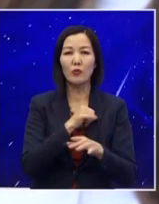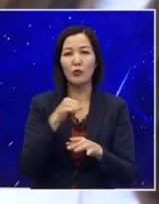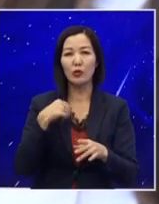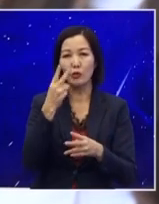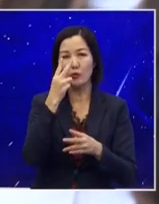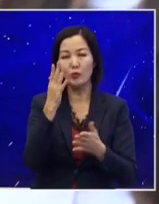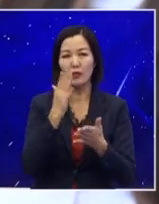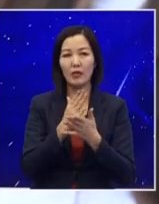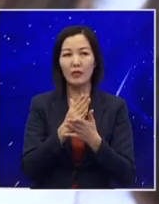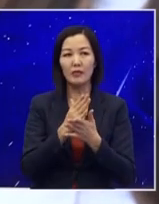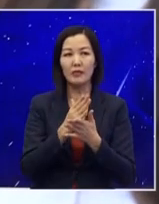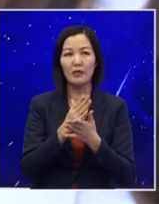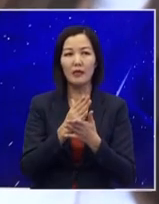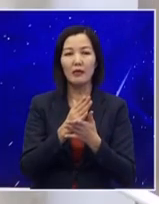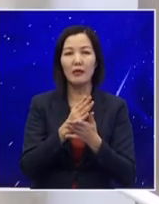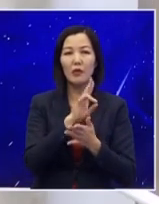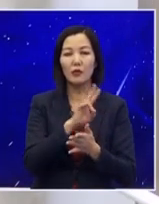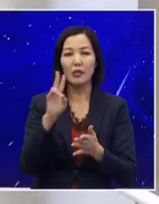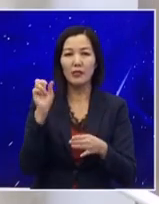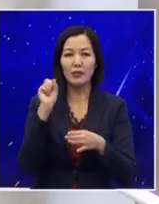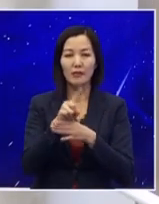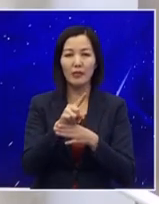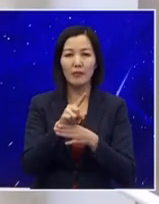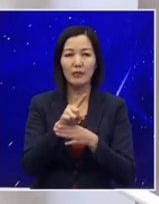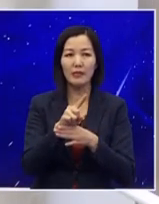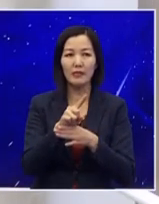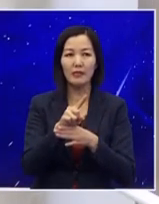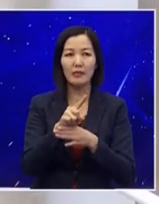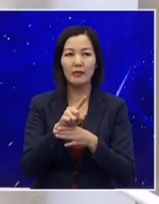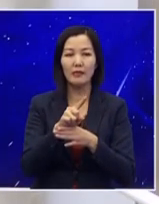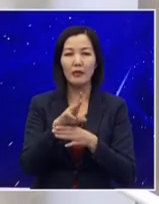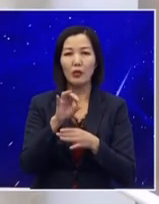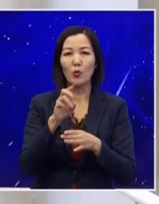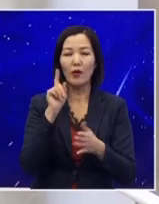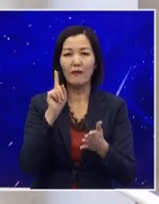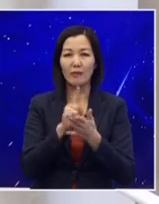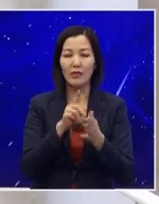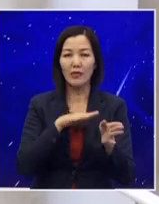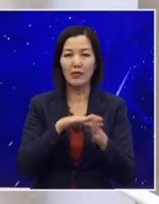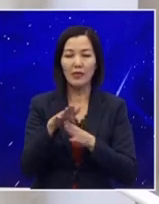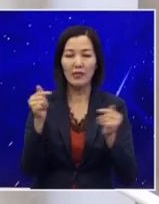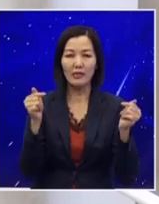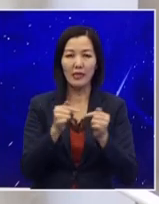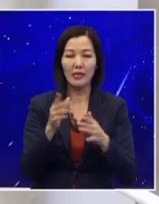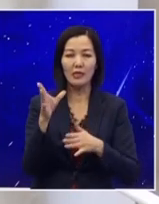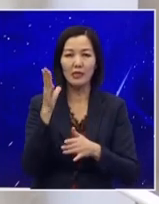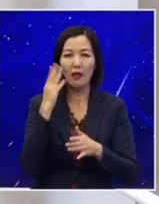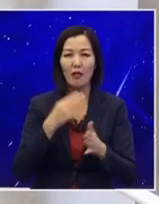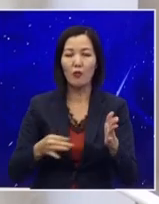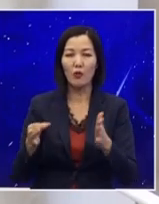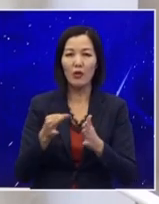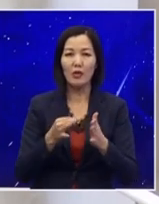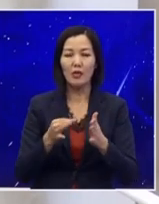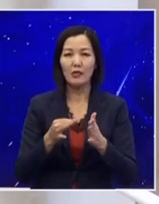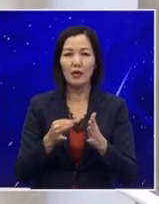куәсіздер. Елбасының тапсырмаларына, мемлекет басшысының алдымызға қойған міндеттеріне сәйкес облыста ауыл шаруашылығында,